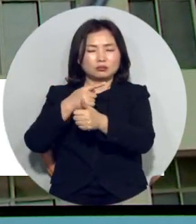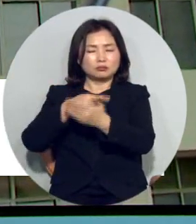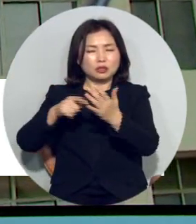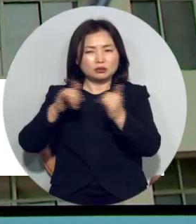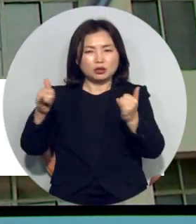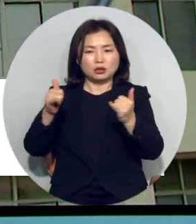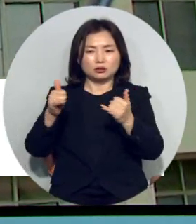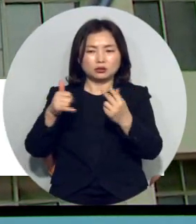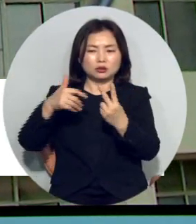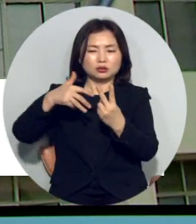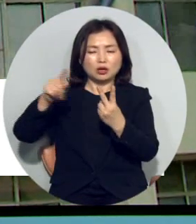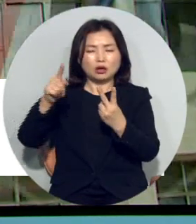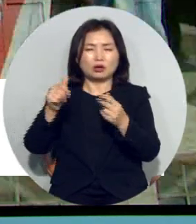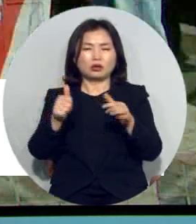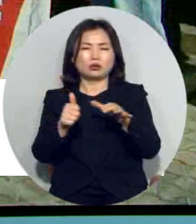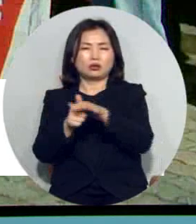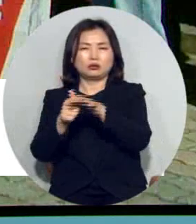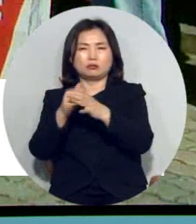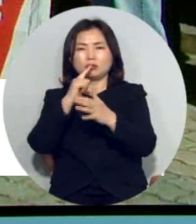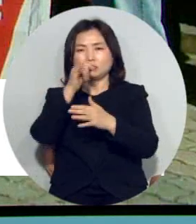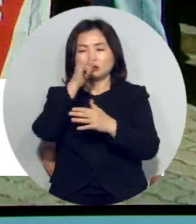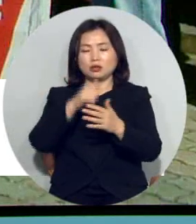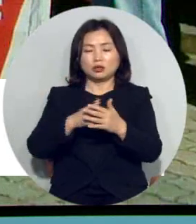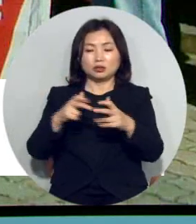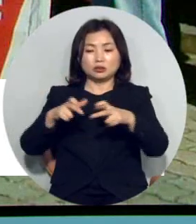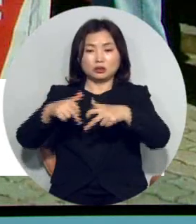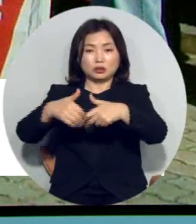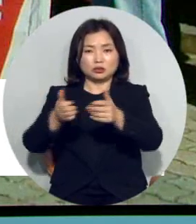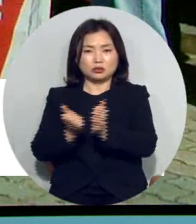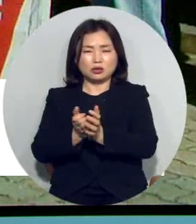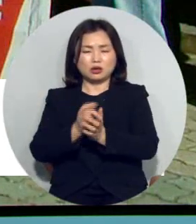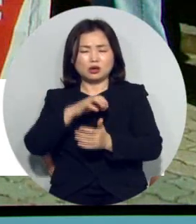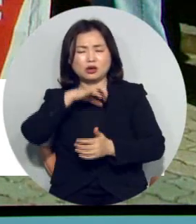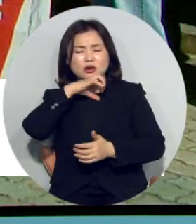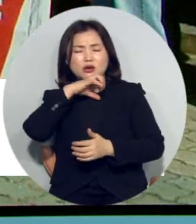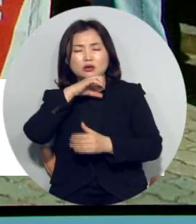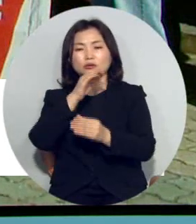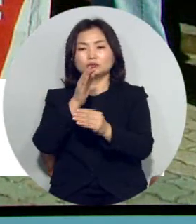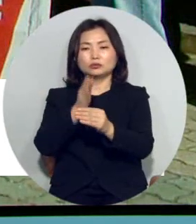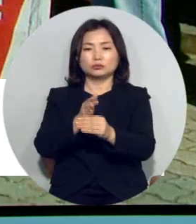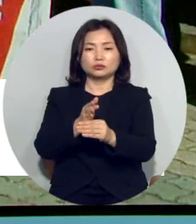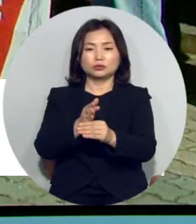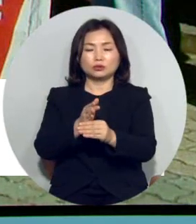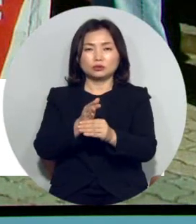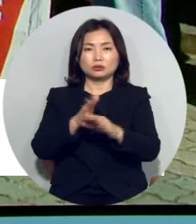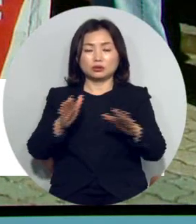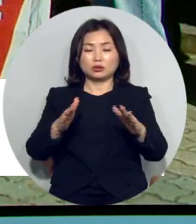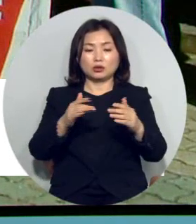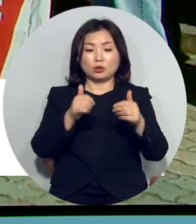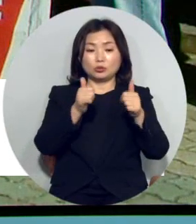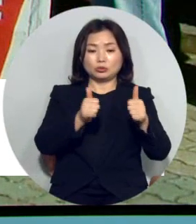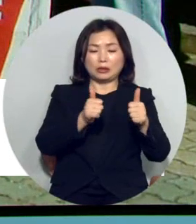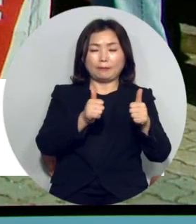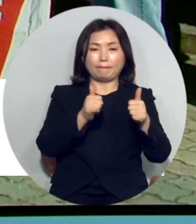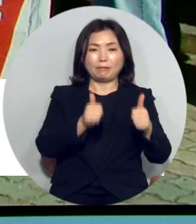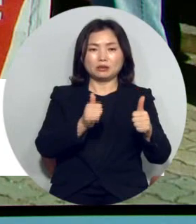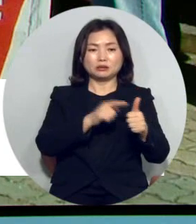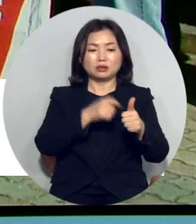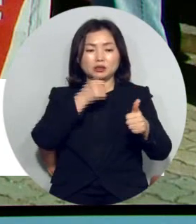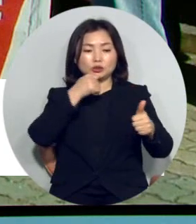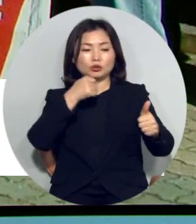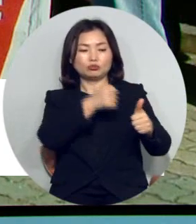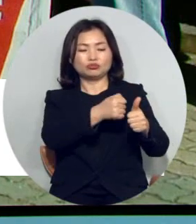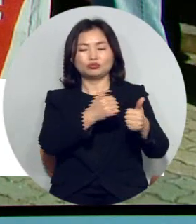나와 파문이 일고 있습니다 여성 장애인 단체들이 강하게 항의하고 있는 가운데 해당 부장판사 된 취재진의